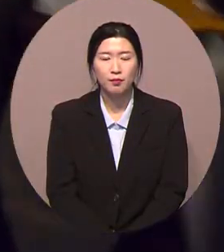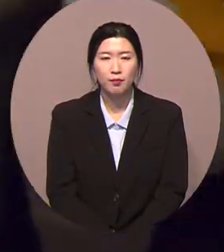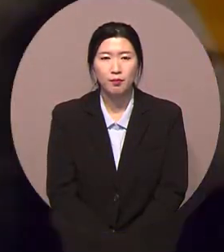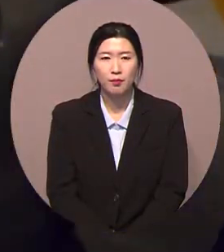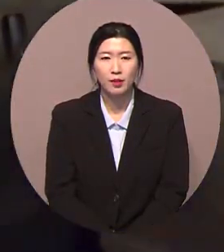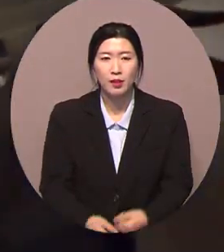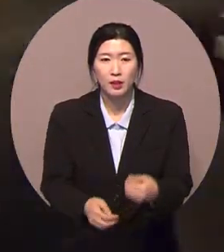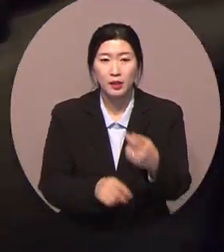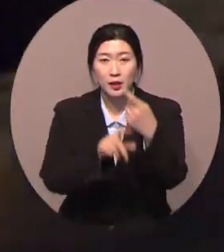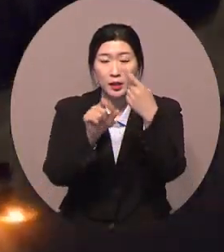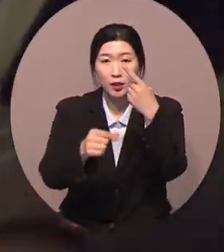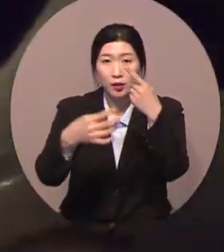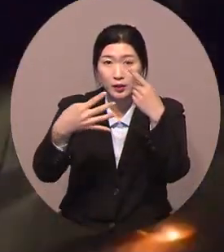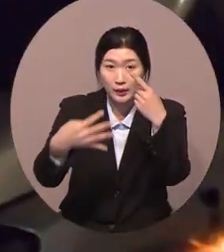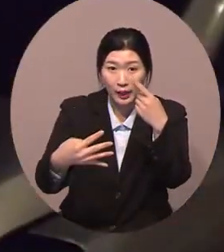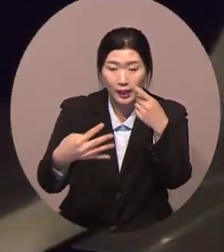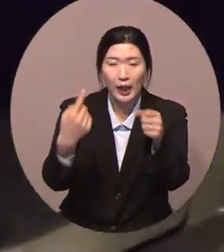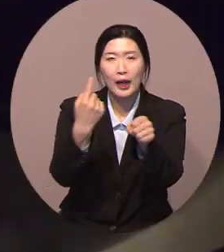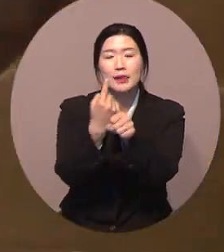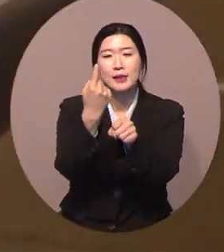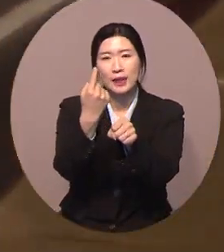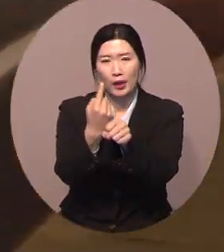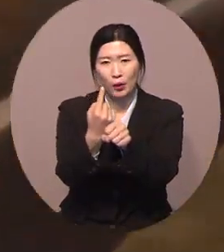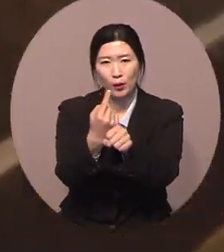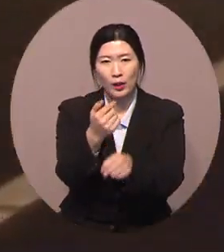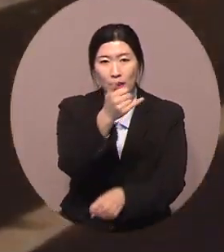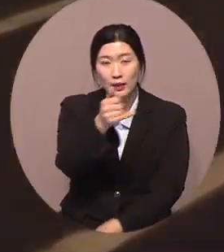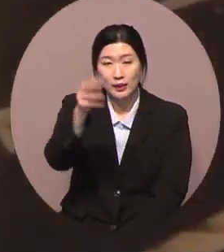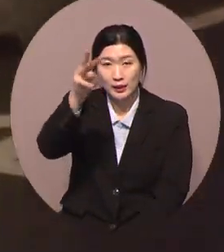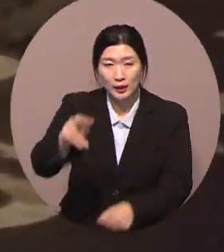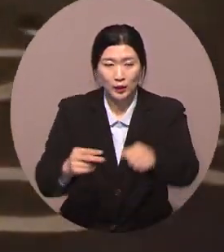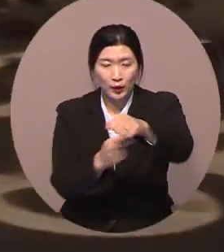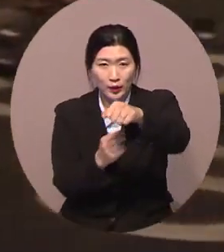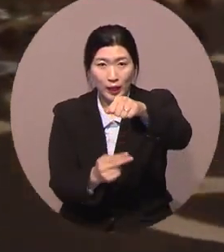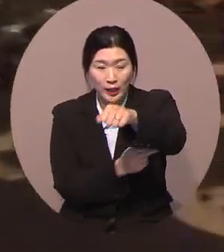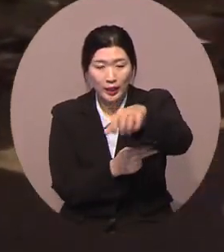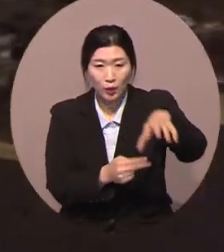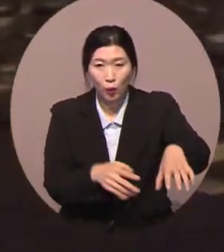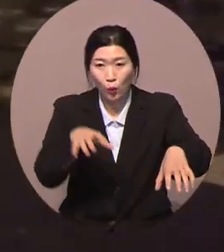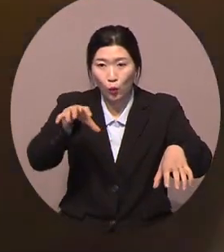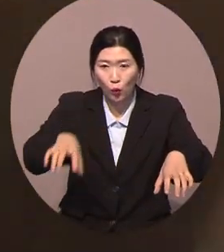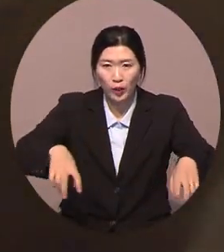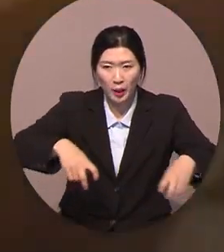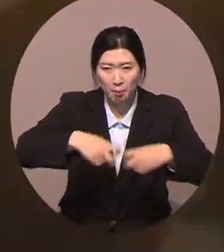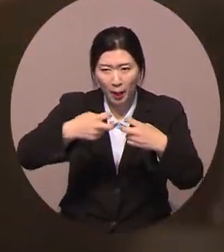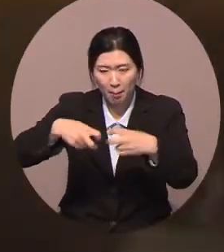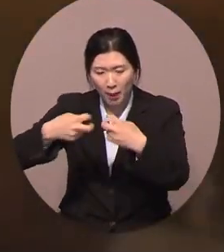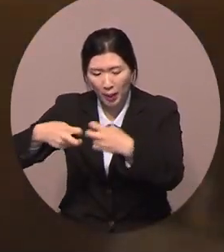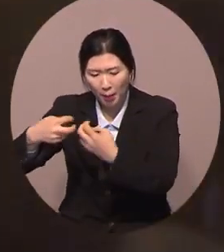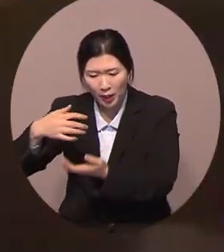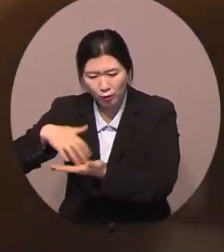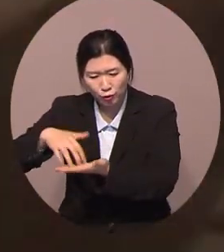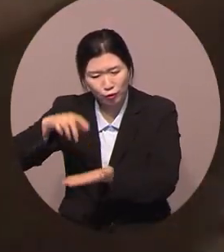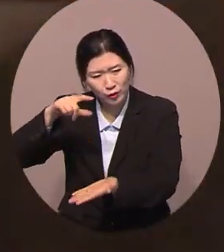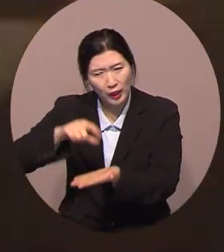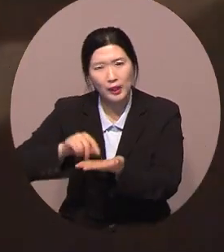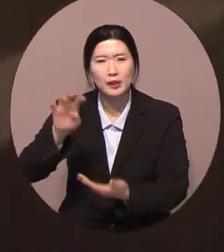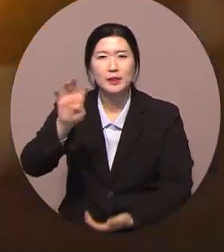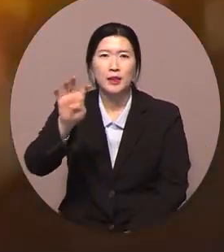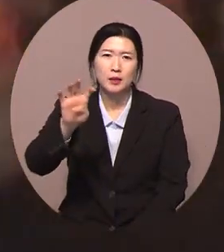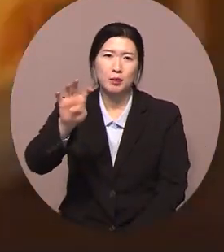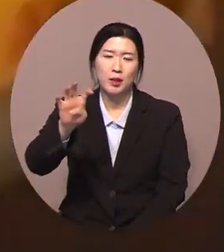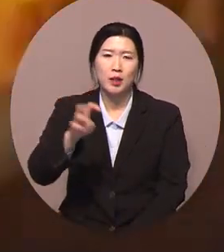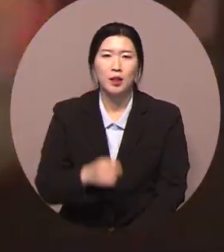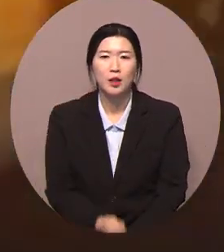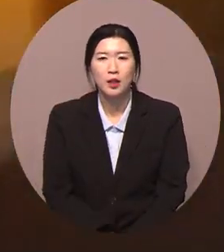지난 4일 새벽 불과 1시간 간격으로 세종시 세종동 다리 두 곳에서 차량 40대 가까이가 연쇄 추돌 사고를